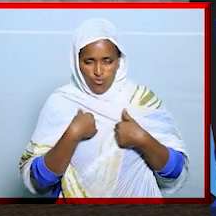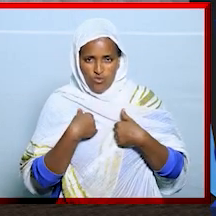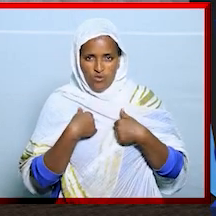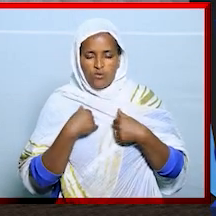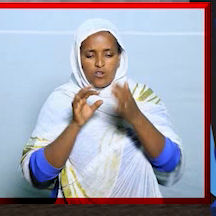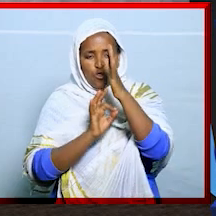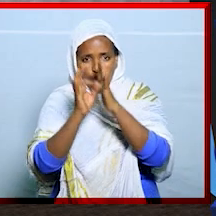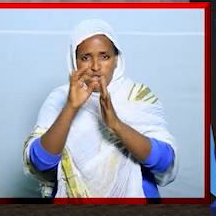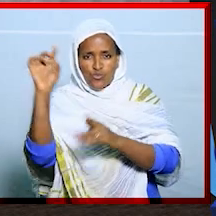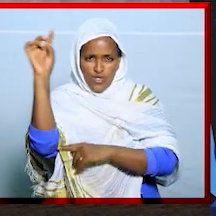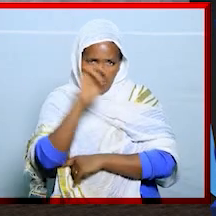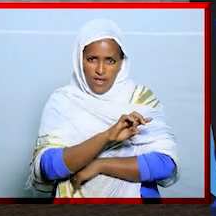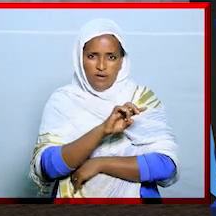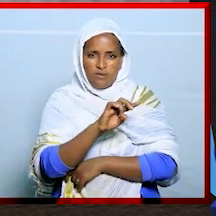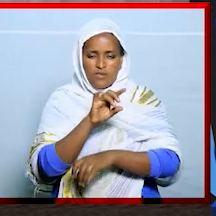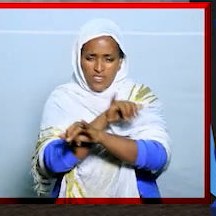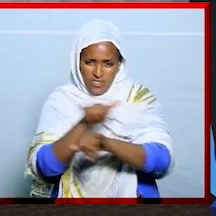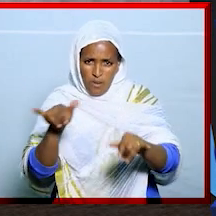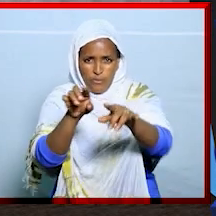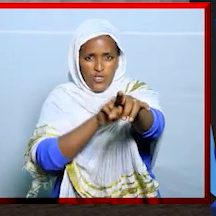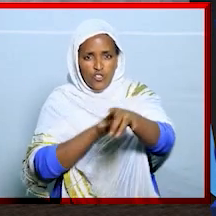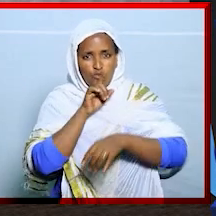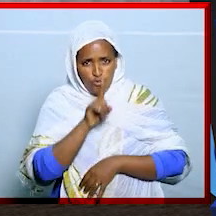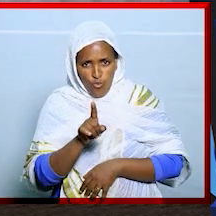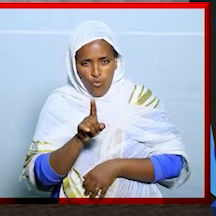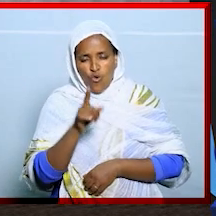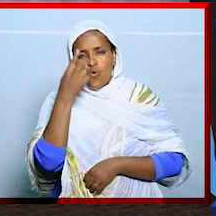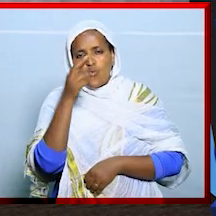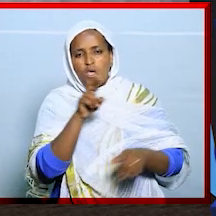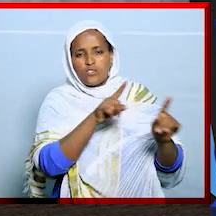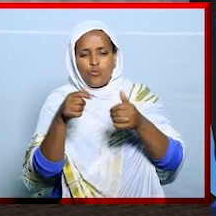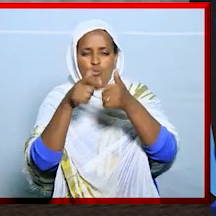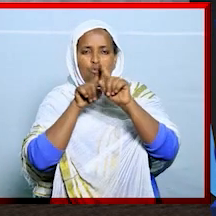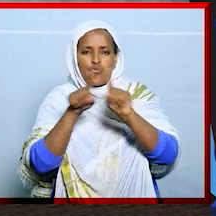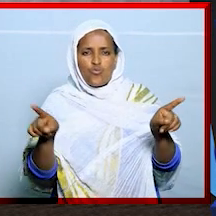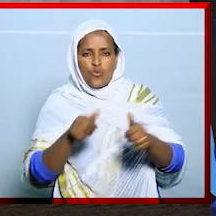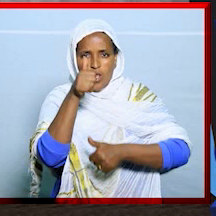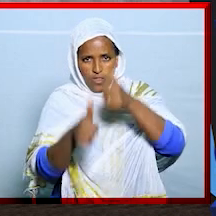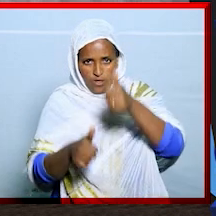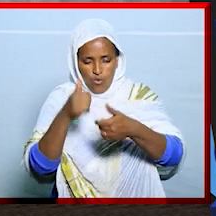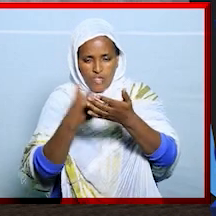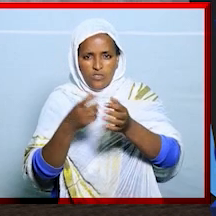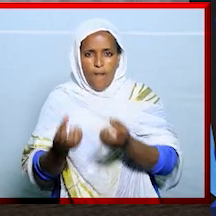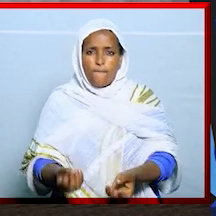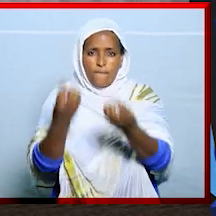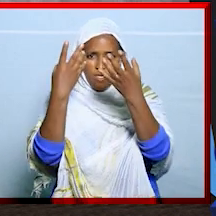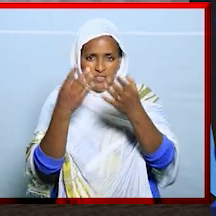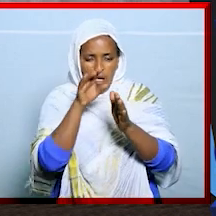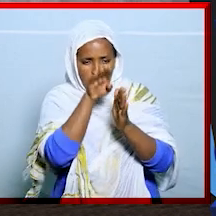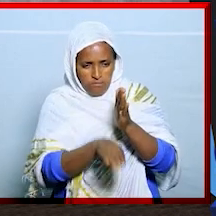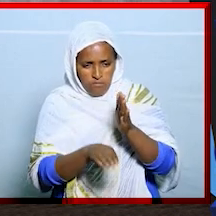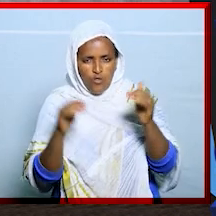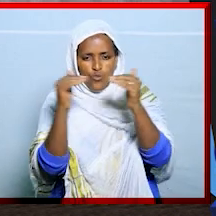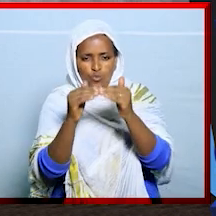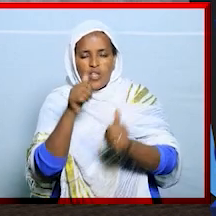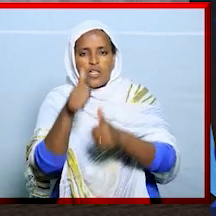እንዳሉት እንደተቆጠሩት ቀናት አይነት ነው ርዝመታቸው ወይስ የተለየ ነው? ከዛ ይበዛል